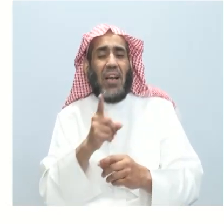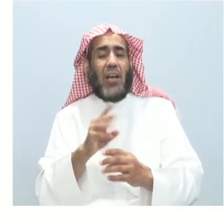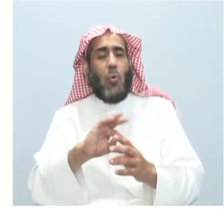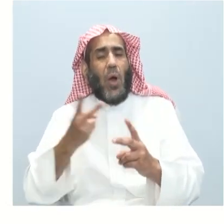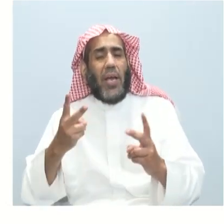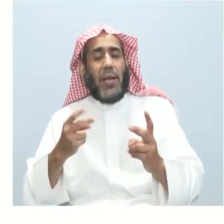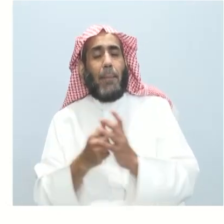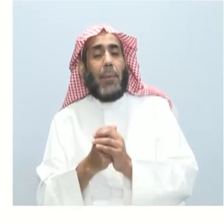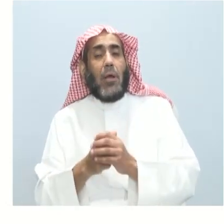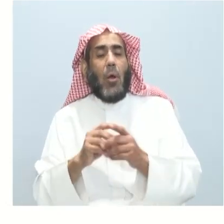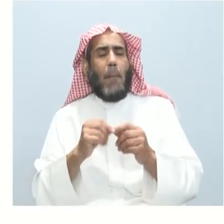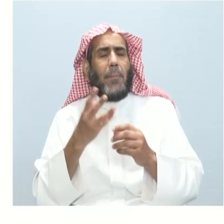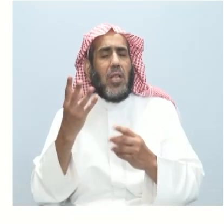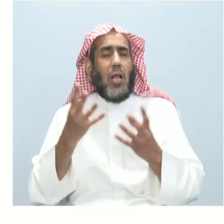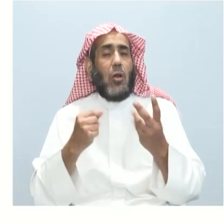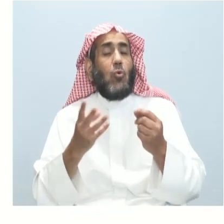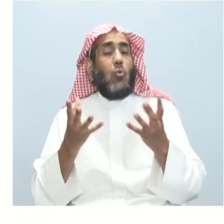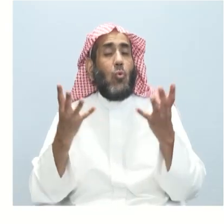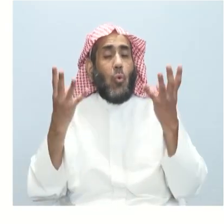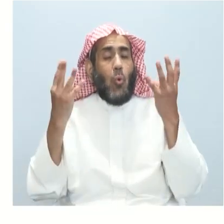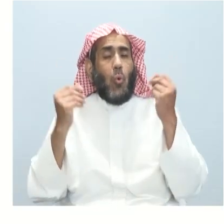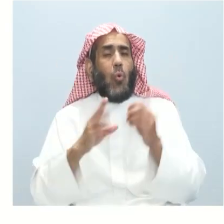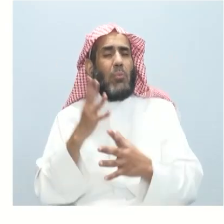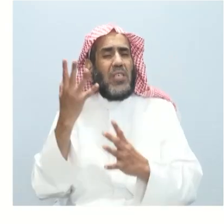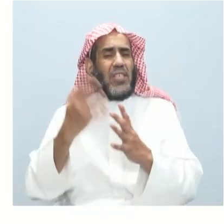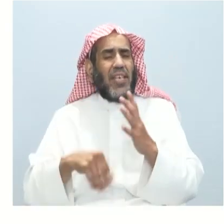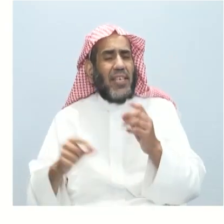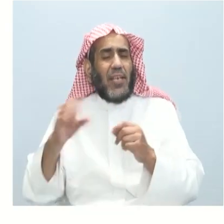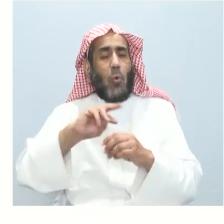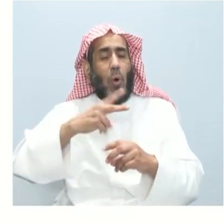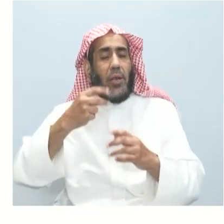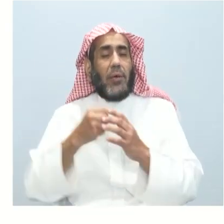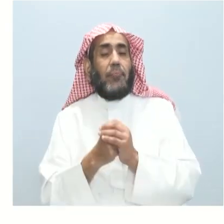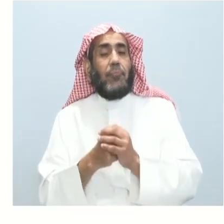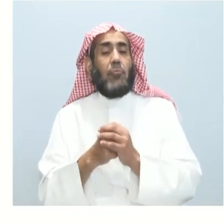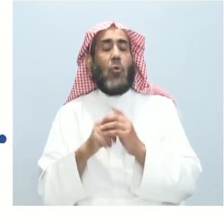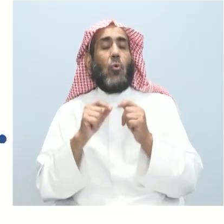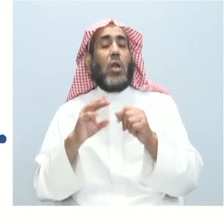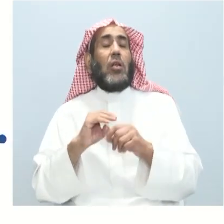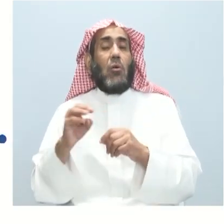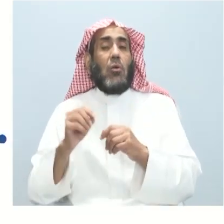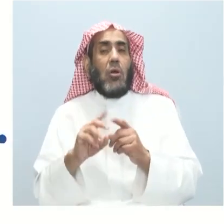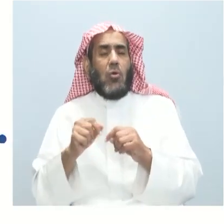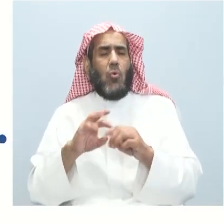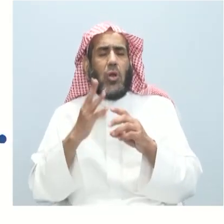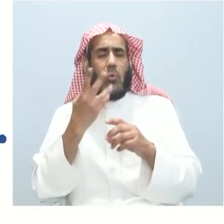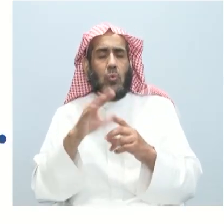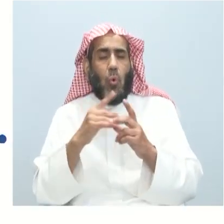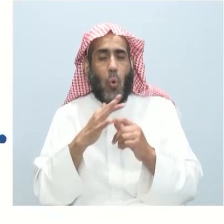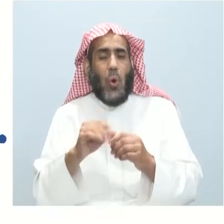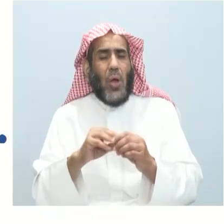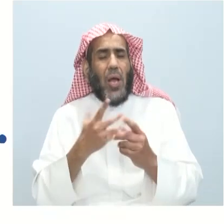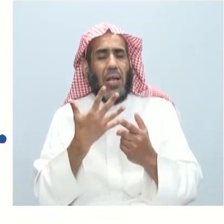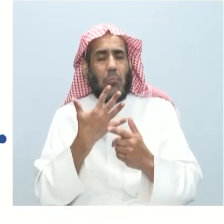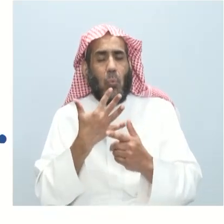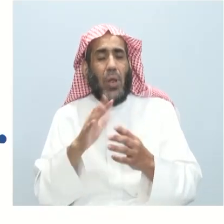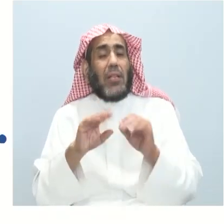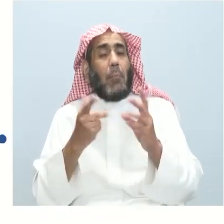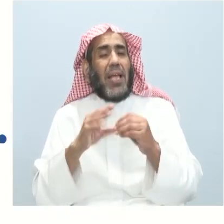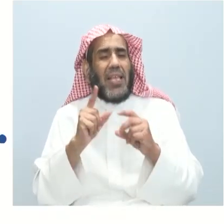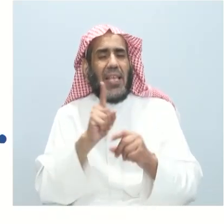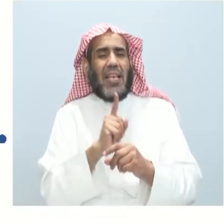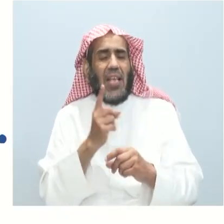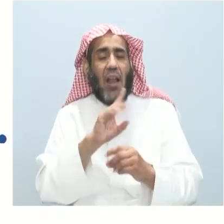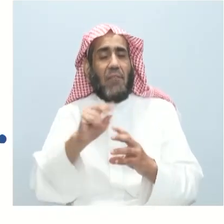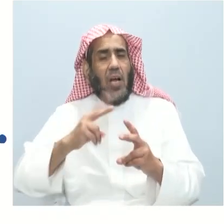وغيره من العلوم الشرعيه الشرعيه وغيرها هنا الجواب بكل سهوله يتميز الفقه عن